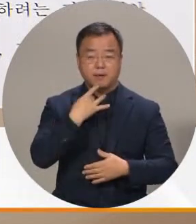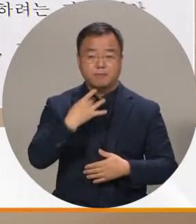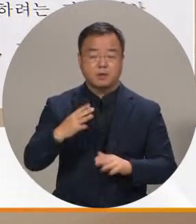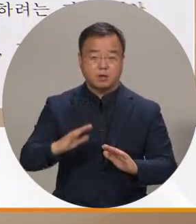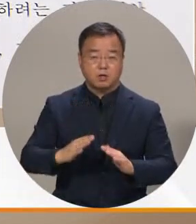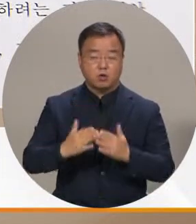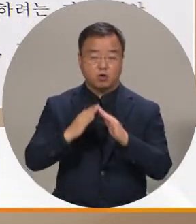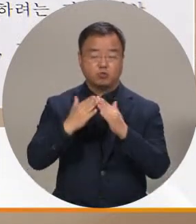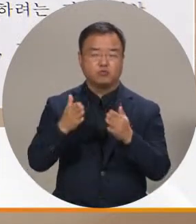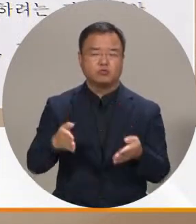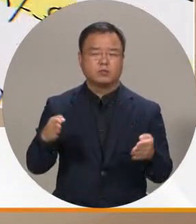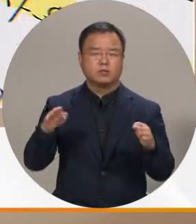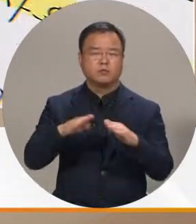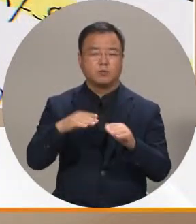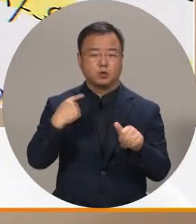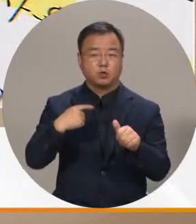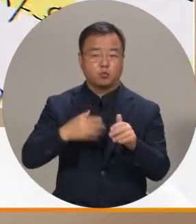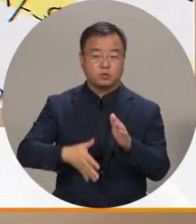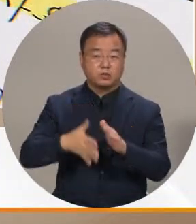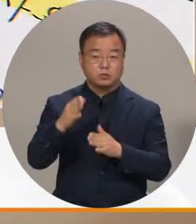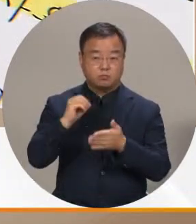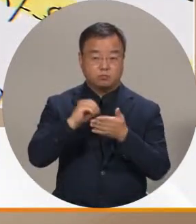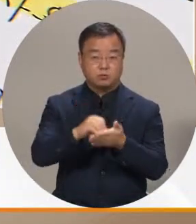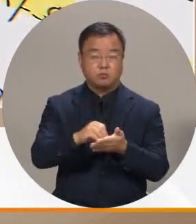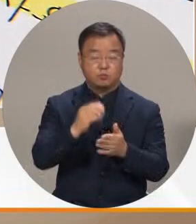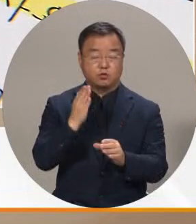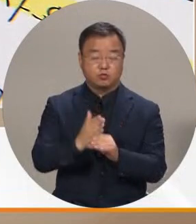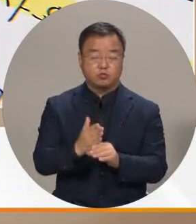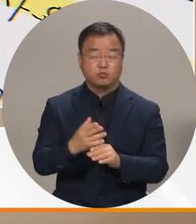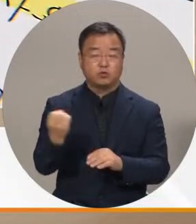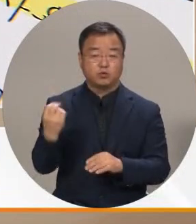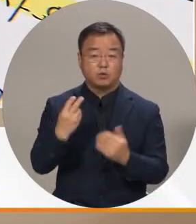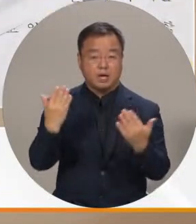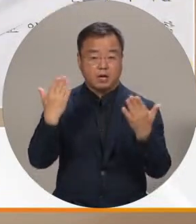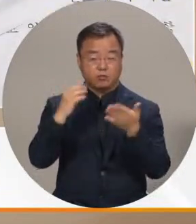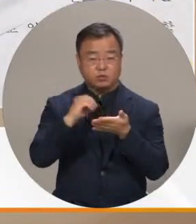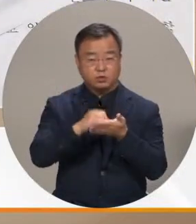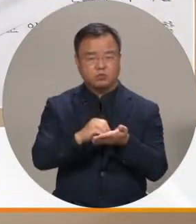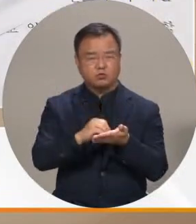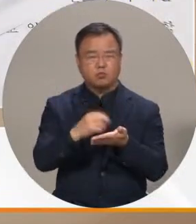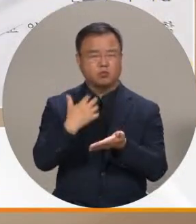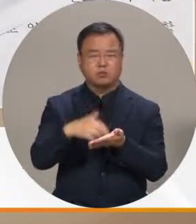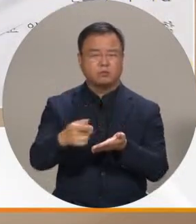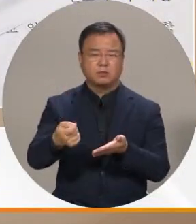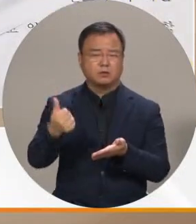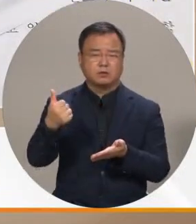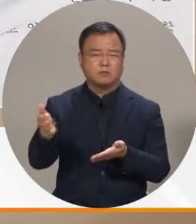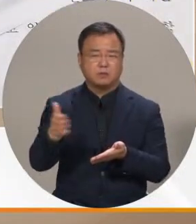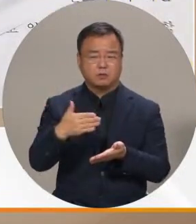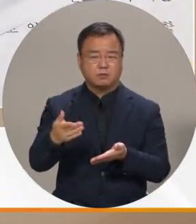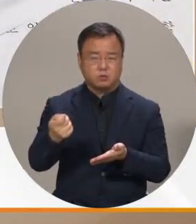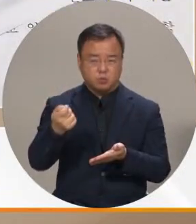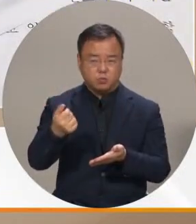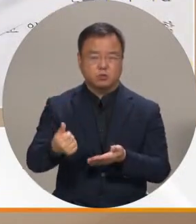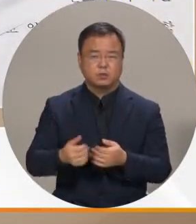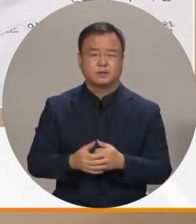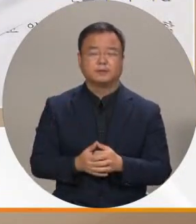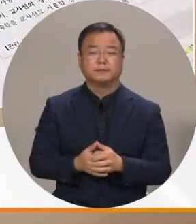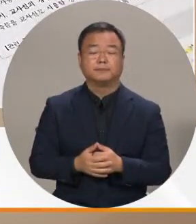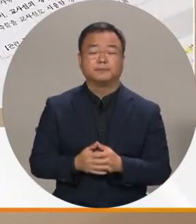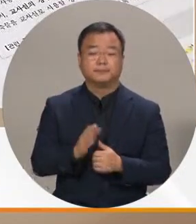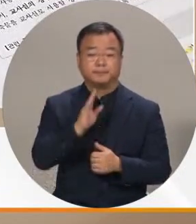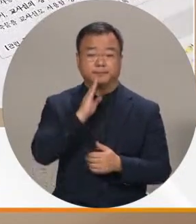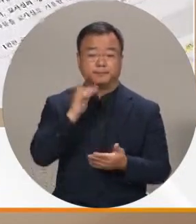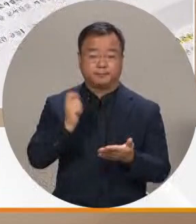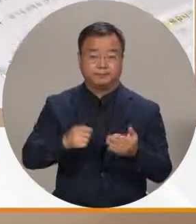교육연구 시술로 등록되어 있고요 특히 학교로 등록되어 있는 곳은 극소수입니다 그래서 이번